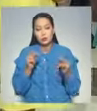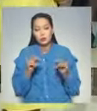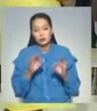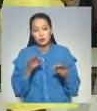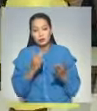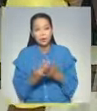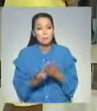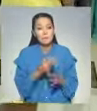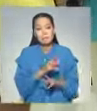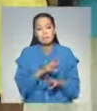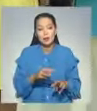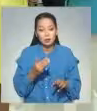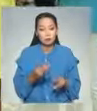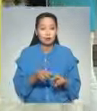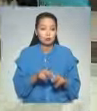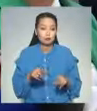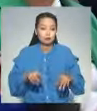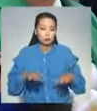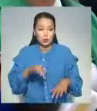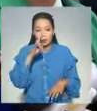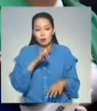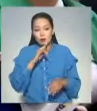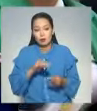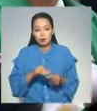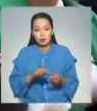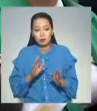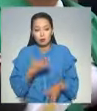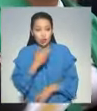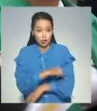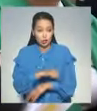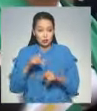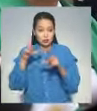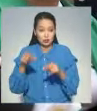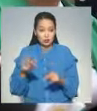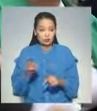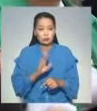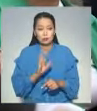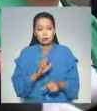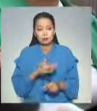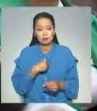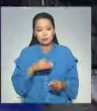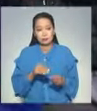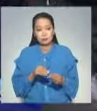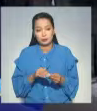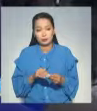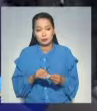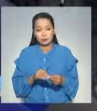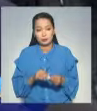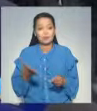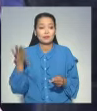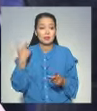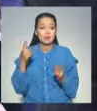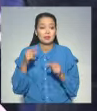жаңадан келгендері елде боламыз деп отыр. Шетелге ма? Өй, ондай жоқ менде. Мен ары кетсе ала келуге барам. Жоға бұрын